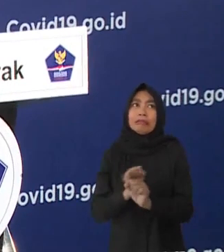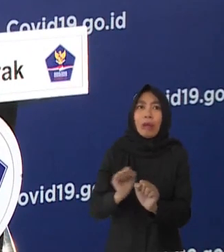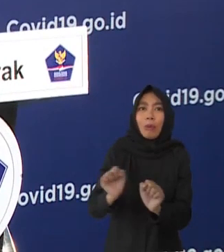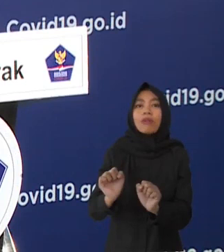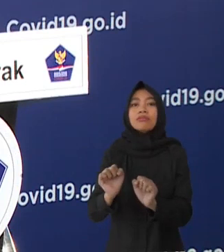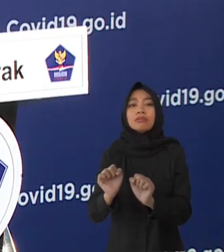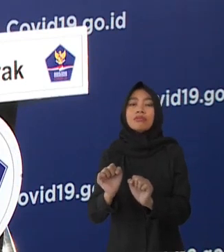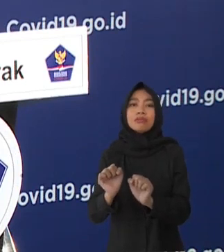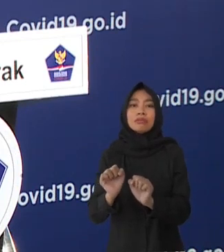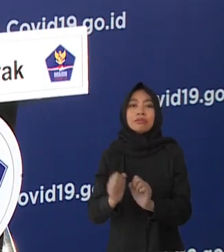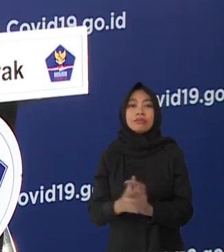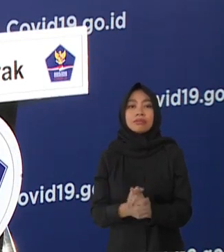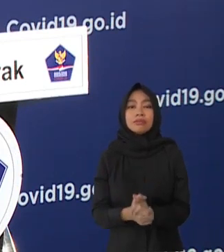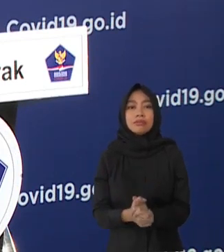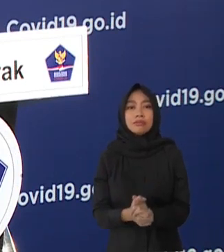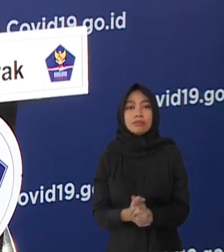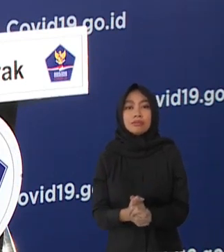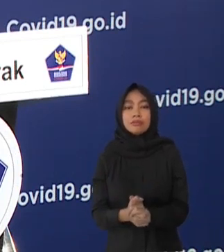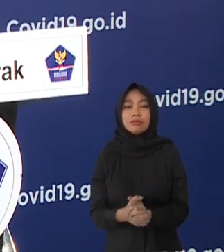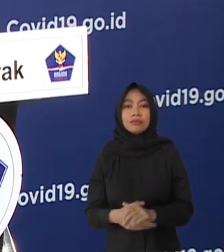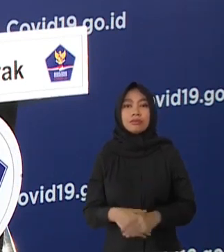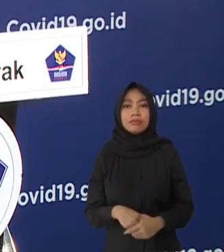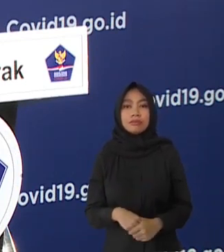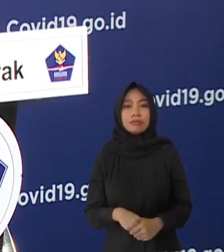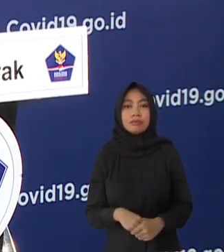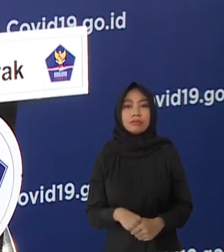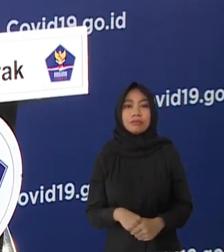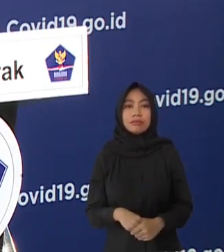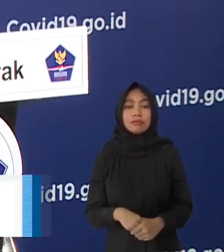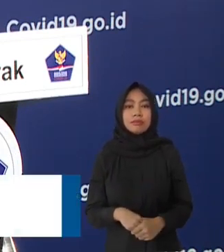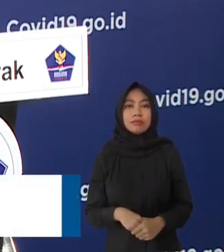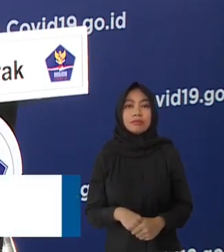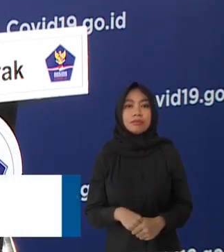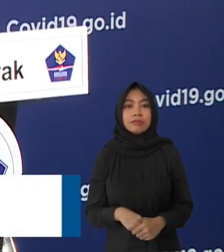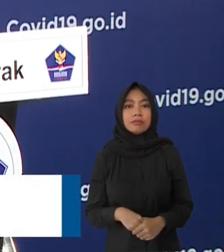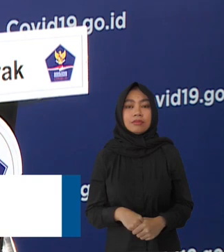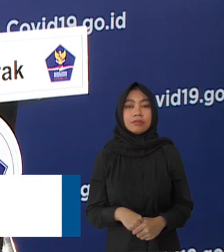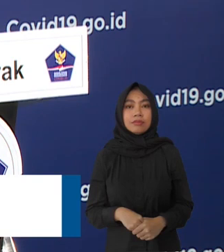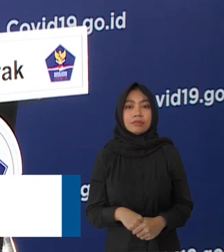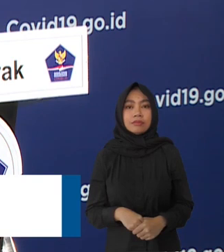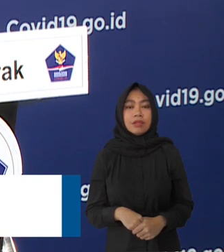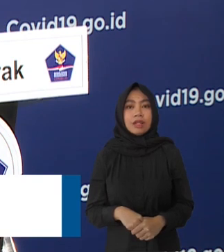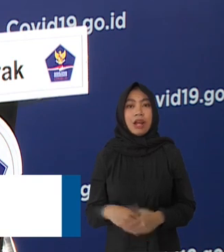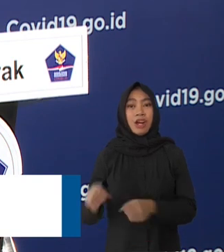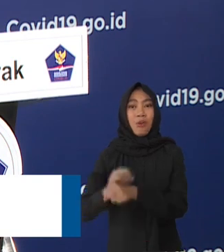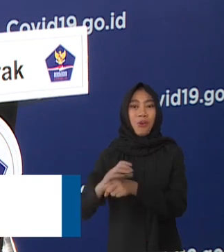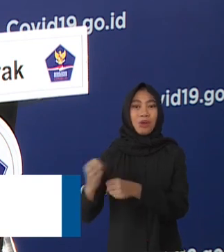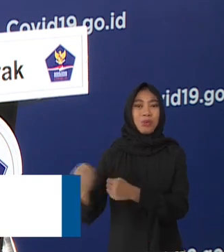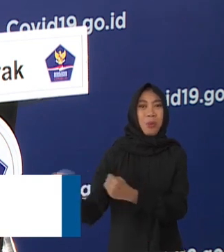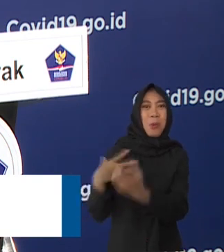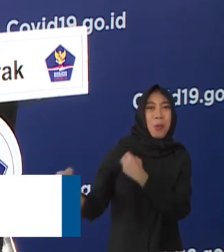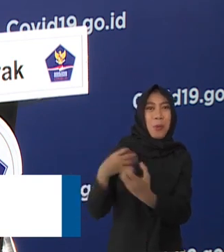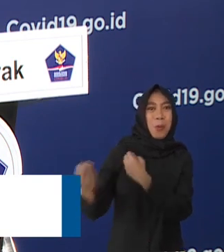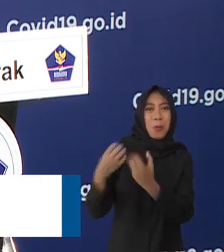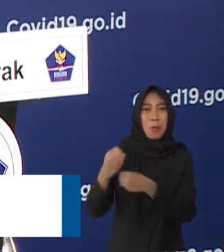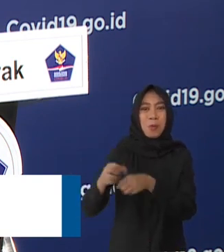yang tidak menyenangkan bagi kita, bagi masyarakat Indonesia, dalam serangan COVID yang bertubi-tubi